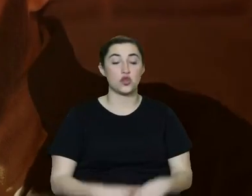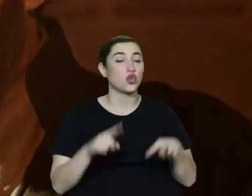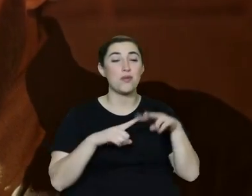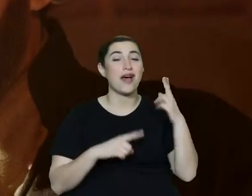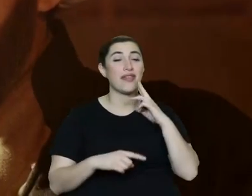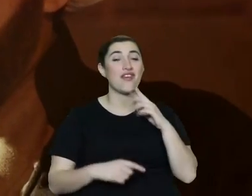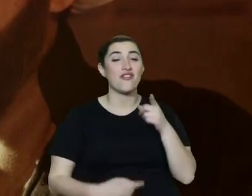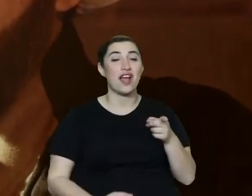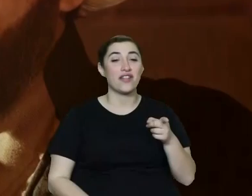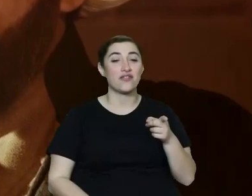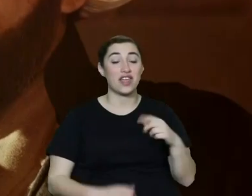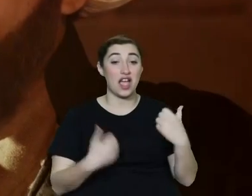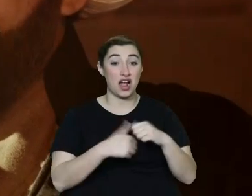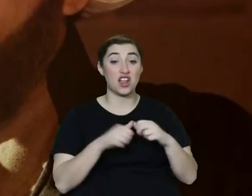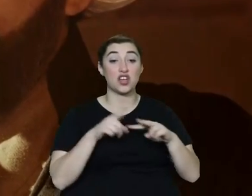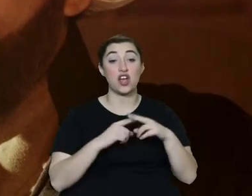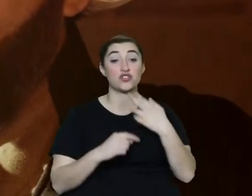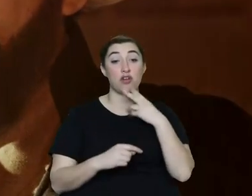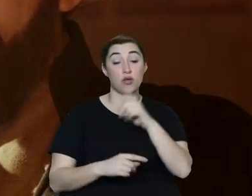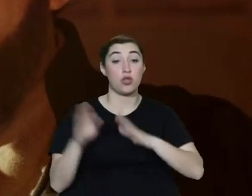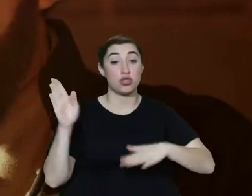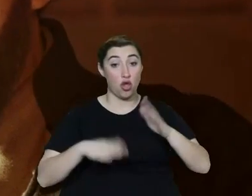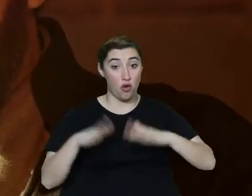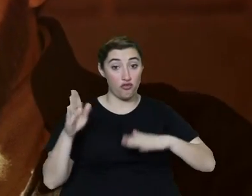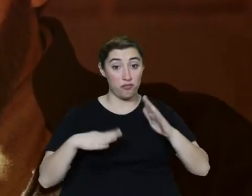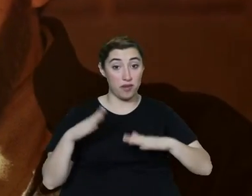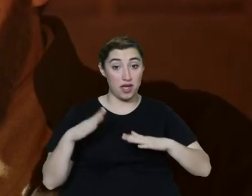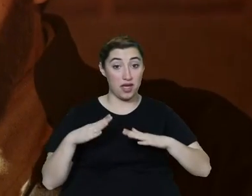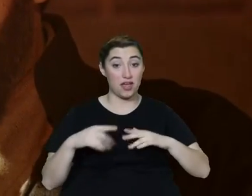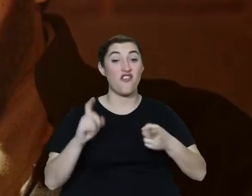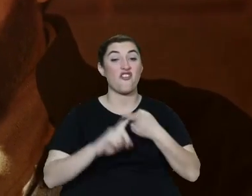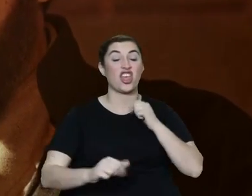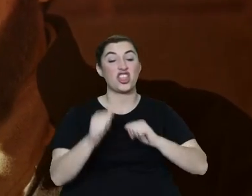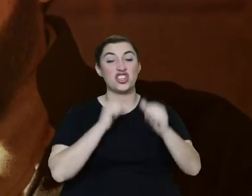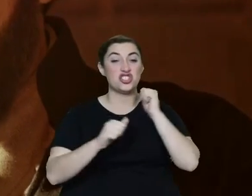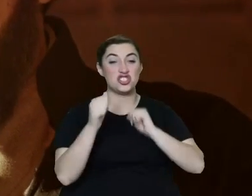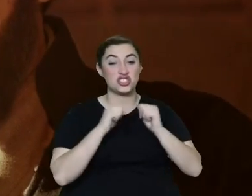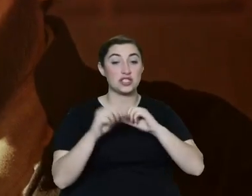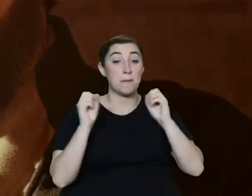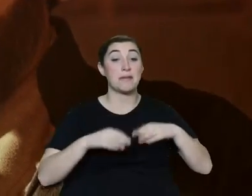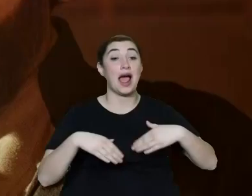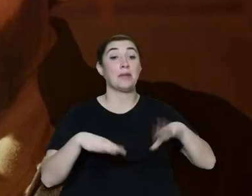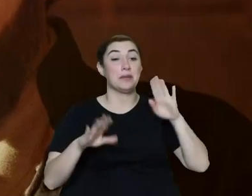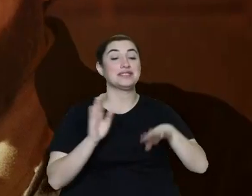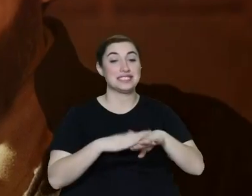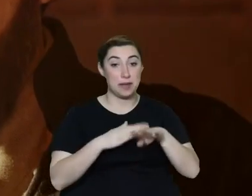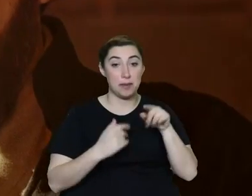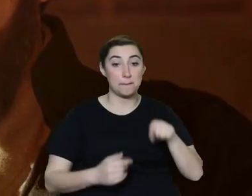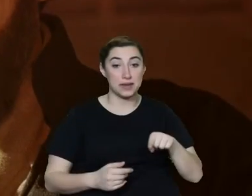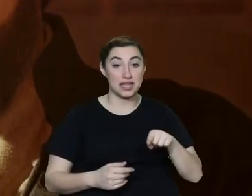Numan Efendi'ye karısı Ayşe Hatun'u dövmek ve içki alışkanlığını terk etmemek